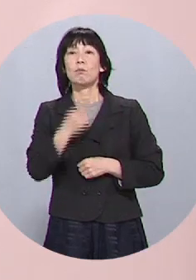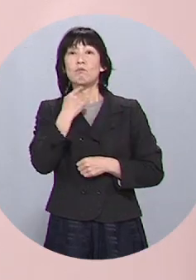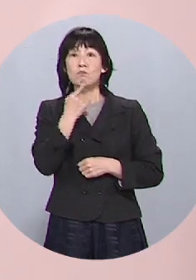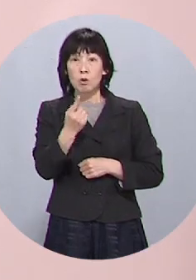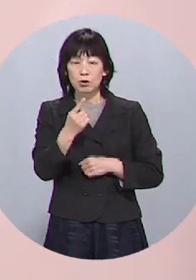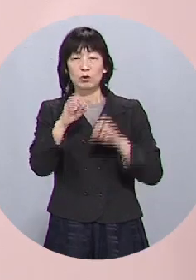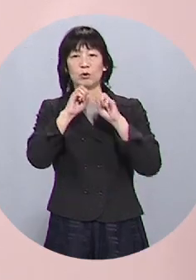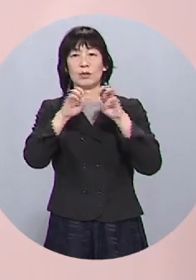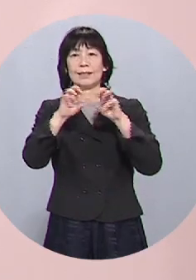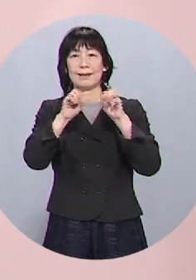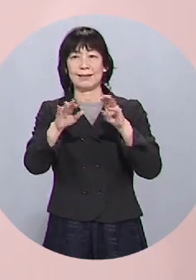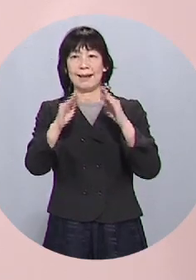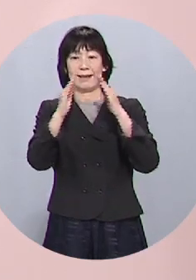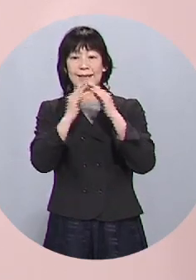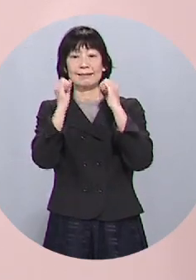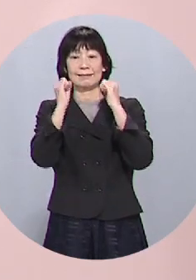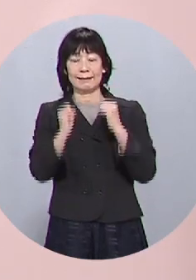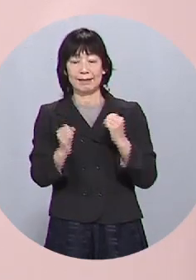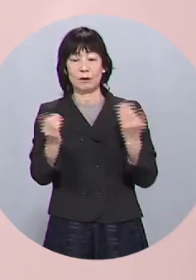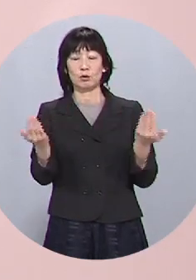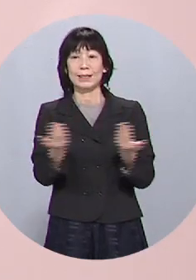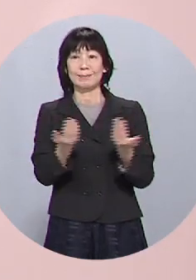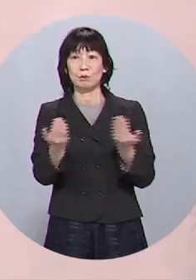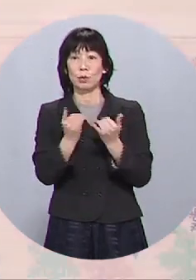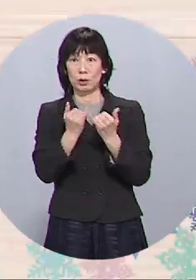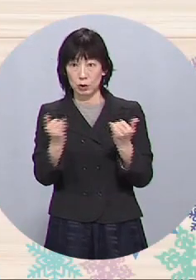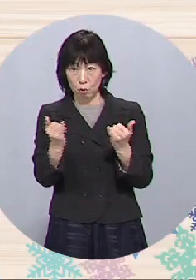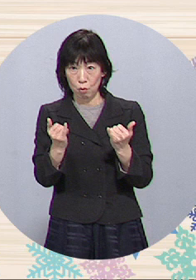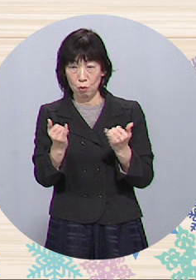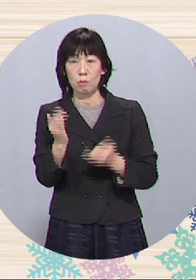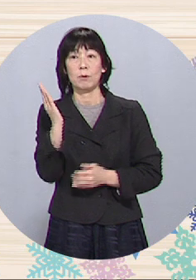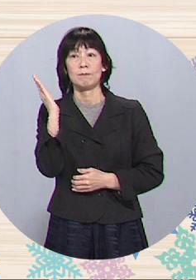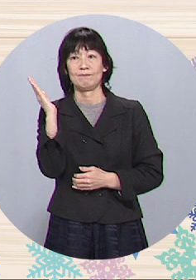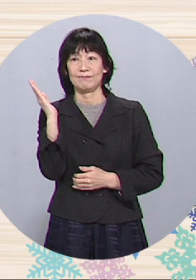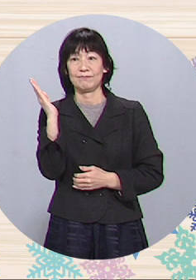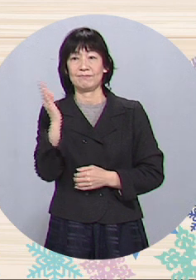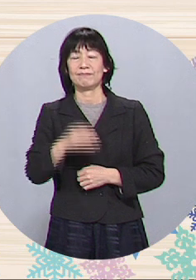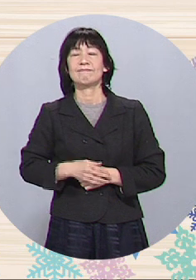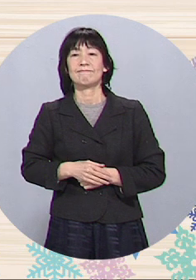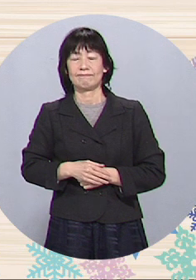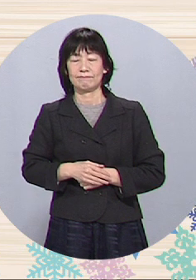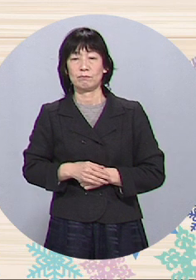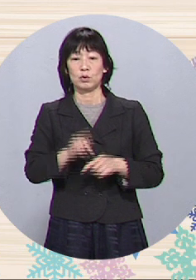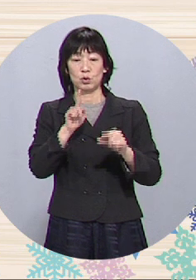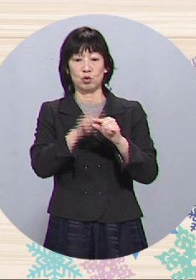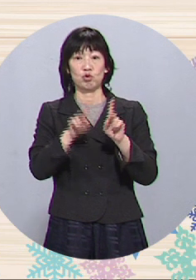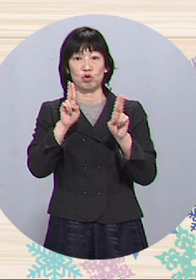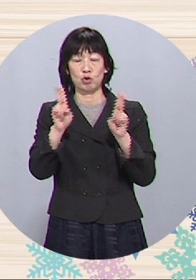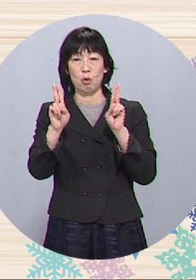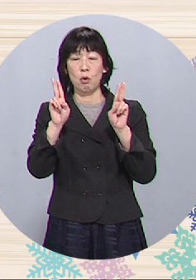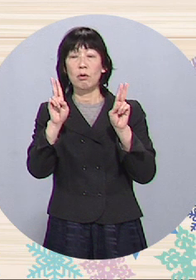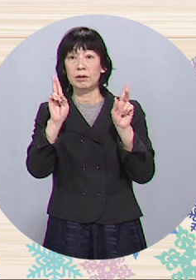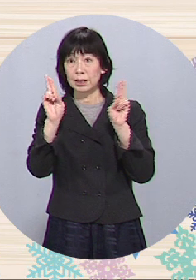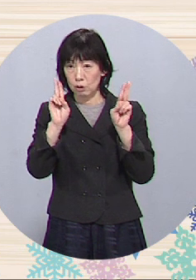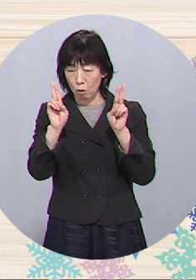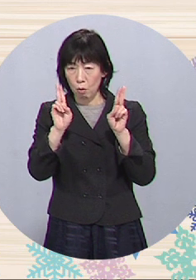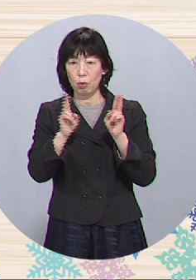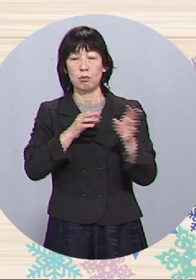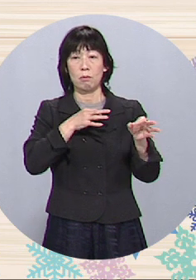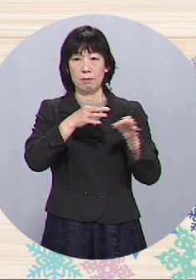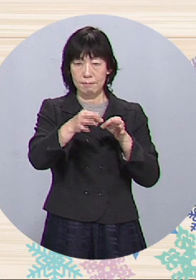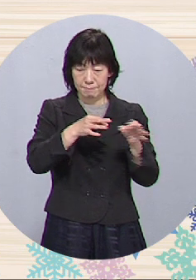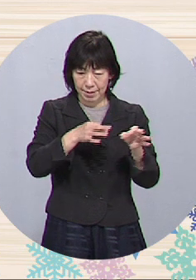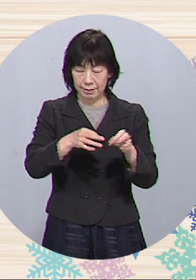お知らせです。在宅勤務の方もご覧ください。中小企業の受注確保や販路拡